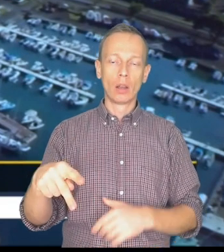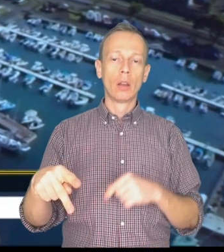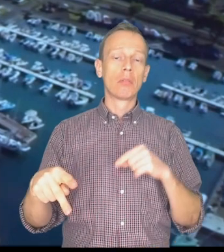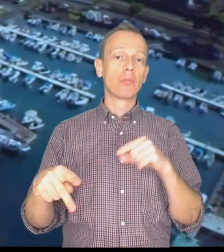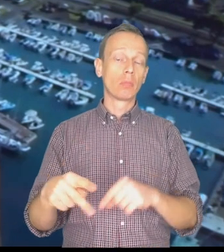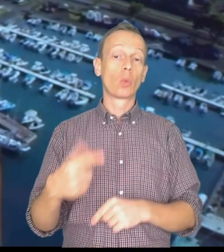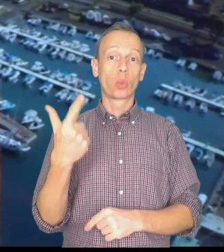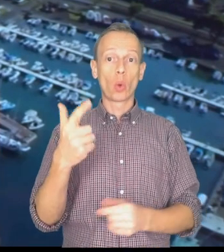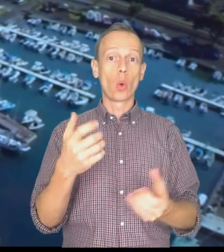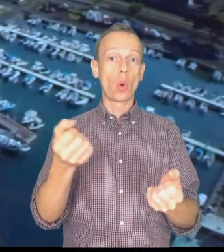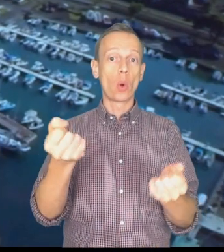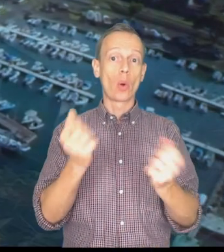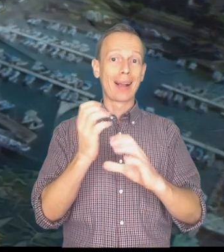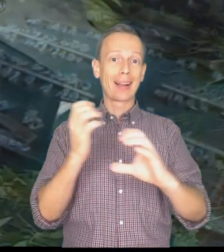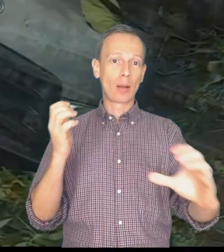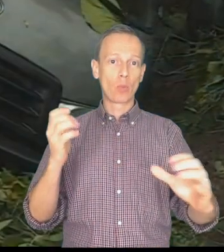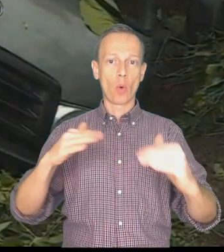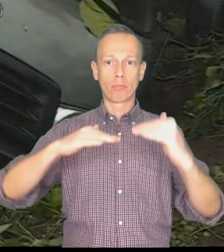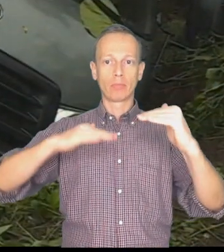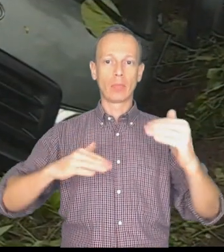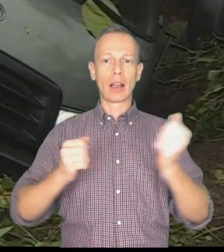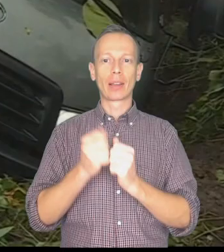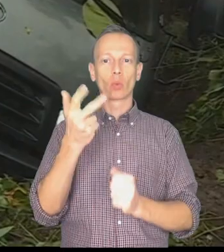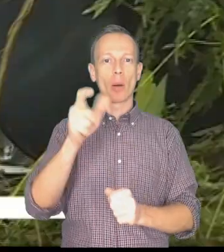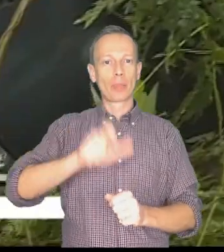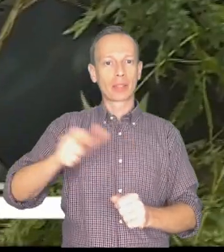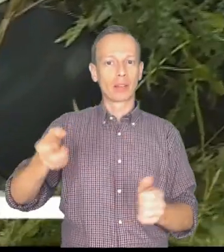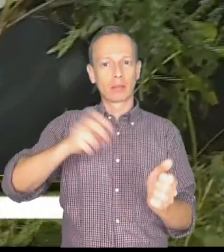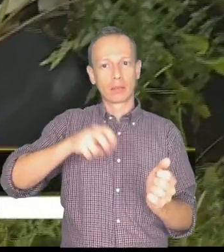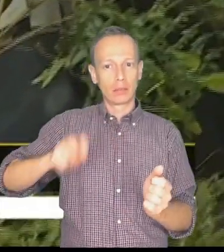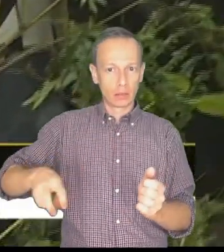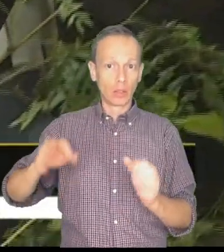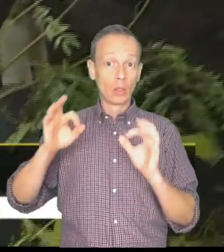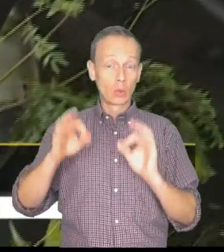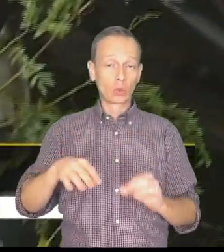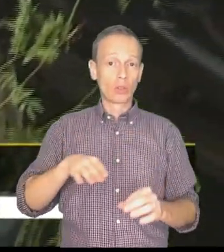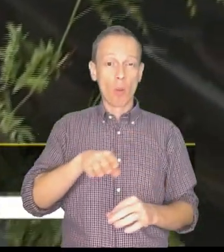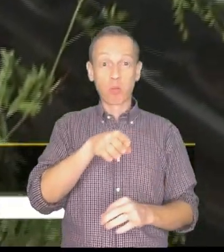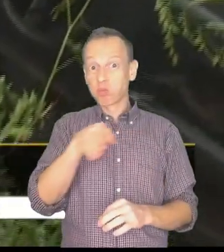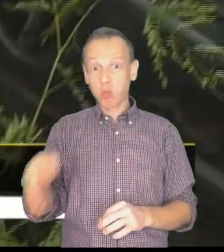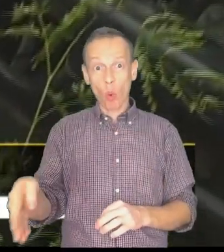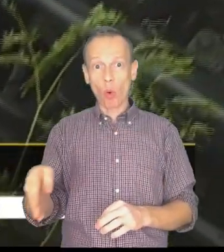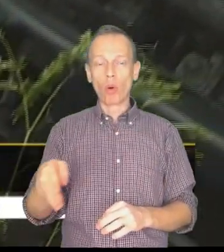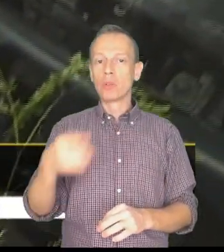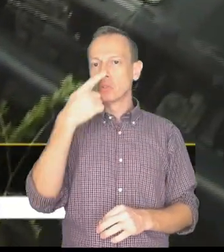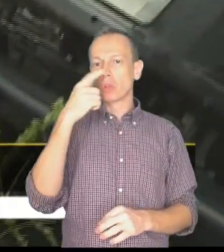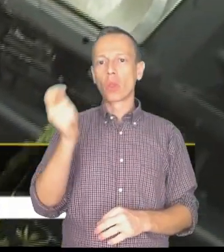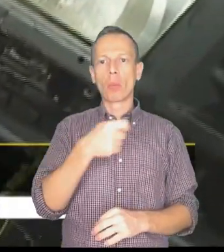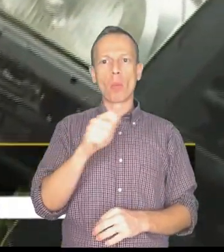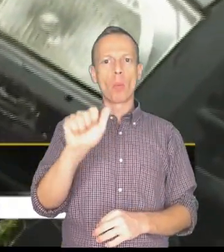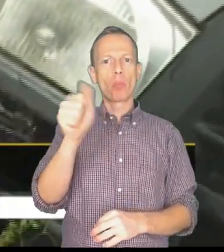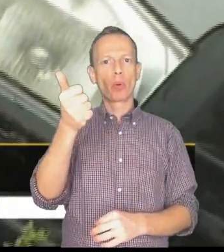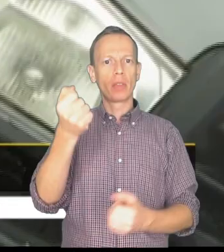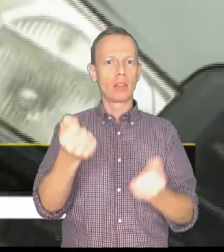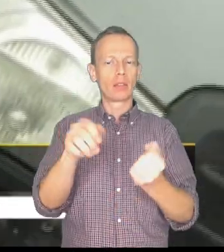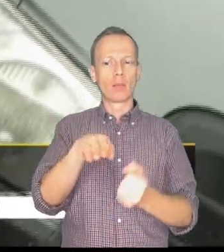à Punawaya. Donc deux camions plateaux avec trois personnes à bord ont terminé leur course dans un ravin. Il semble que le véhicule qui se